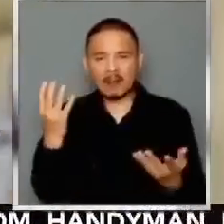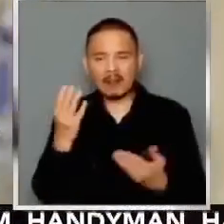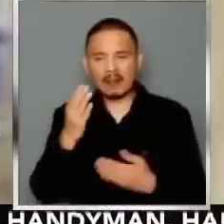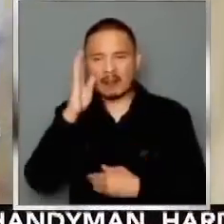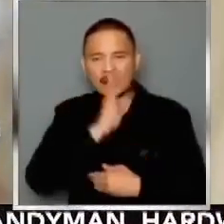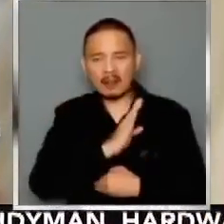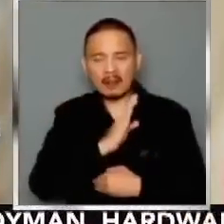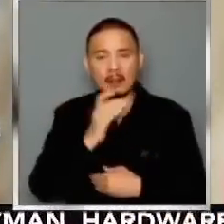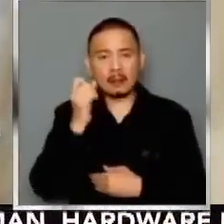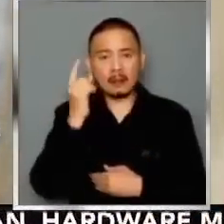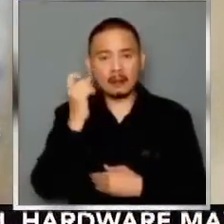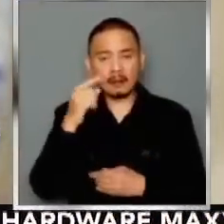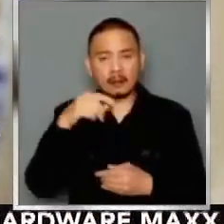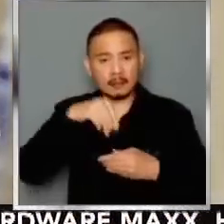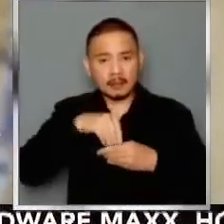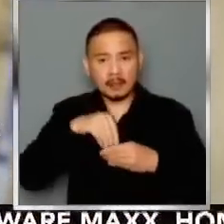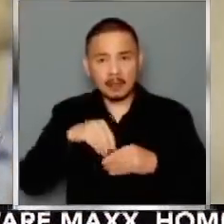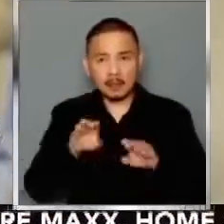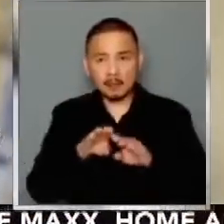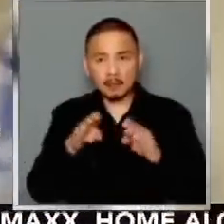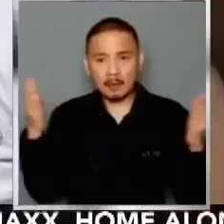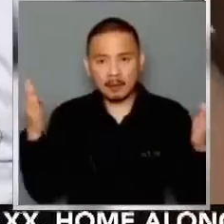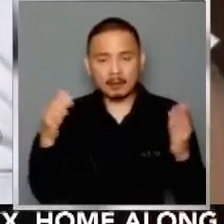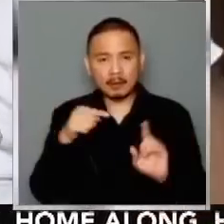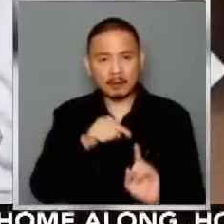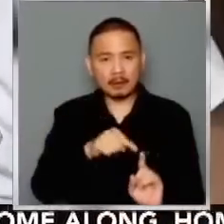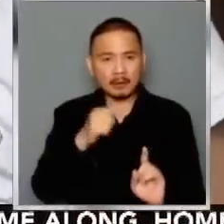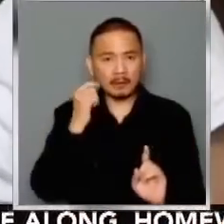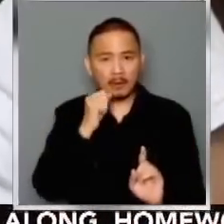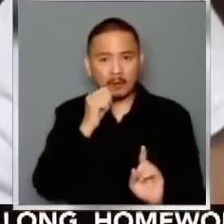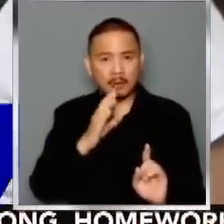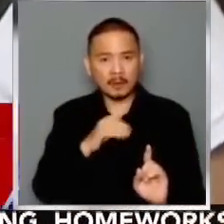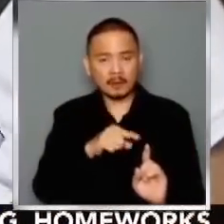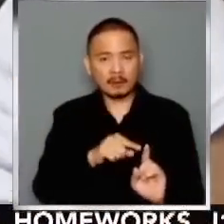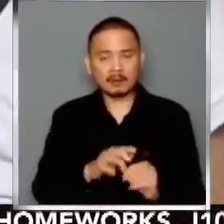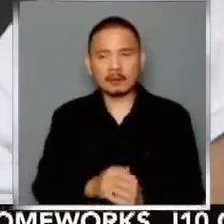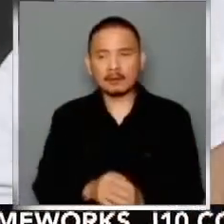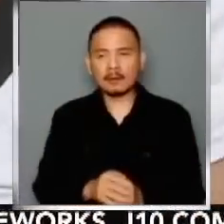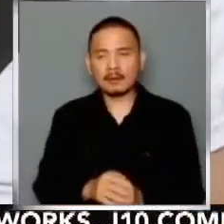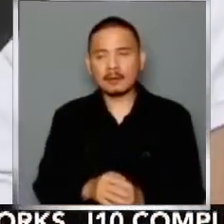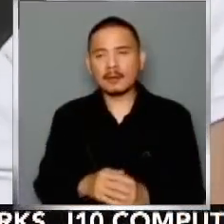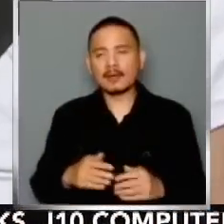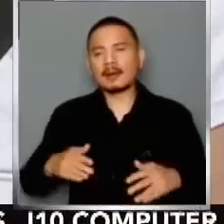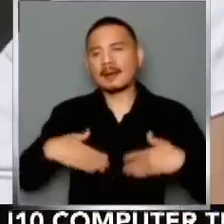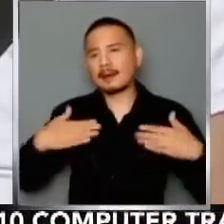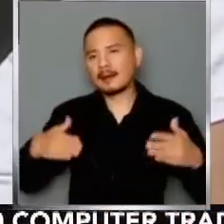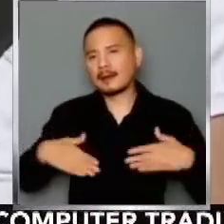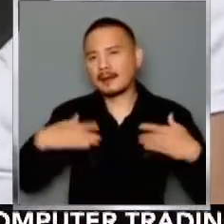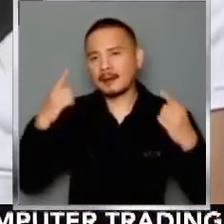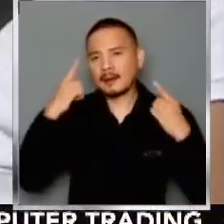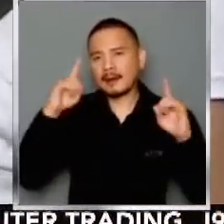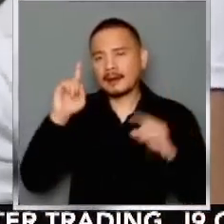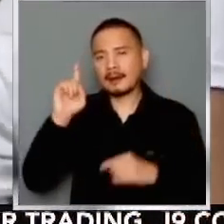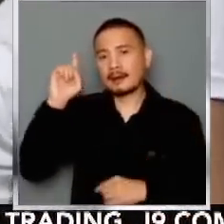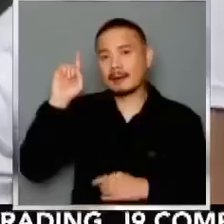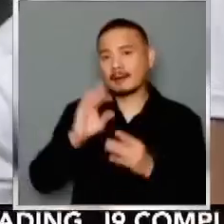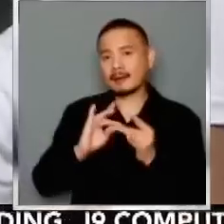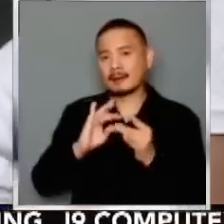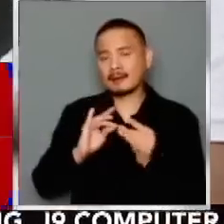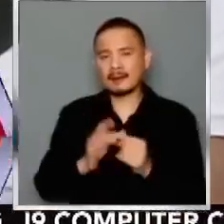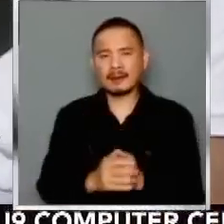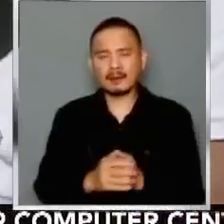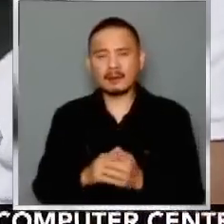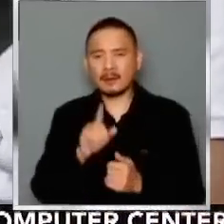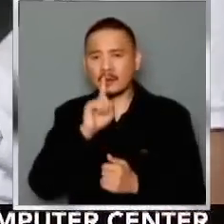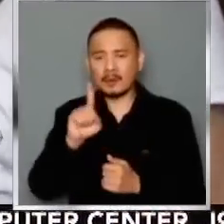ang mga balikbayan boxes para kay Adelpa syempre masaya na kasi yung pinaghirapan ng aming mga OFW